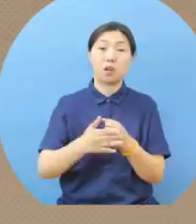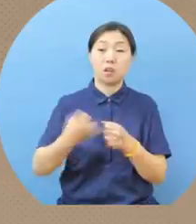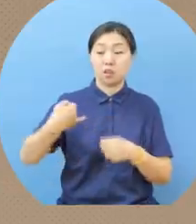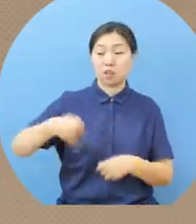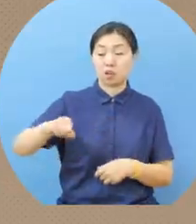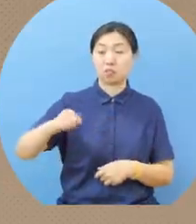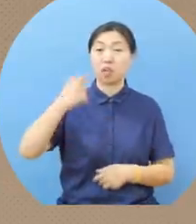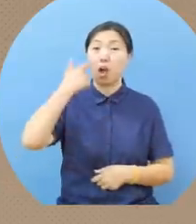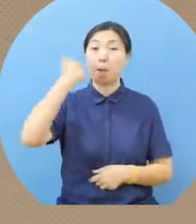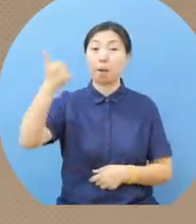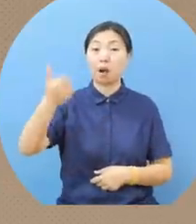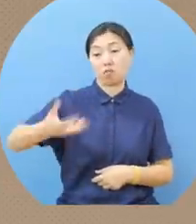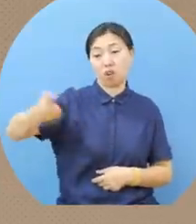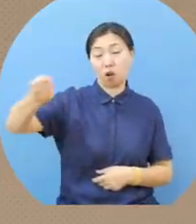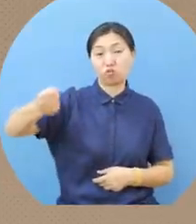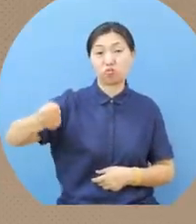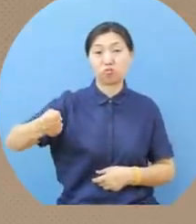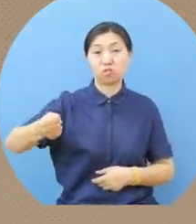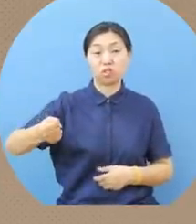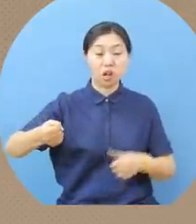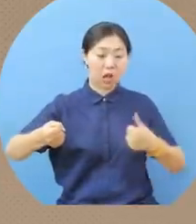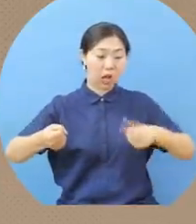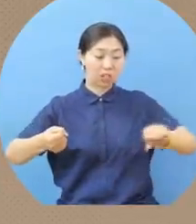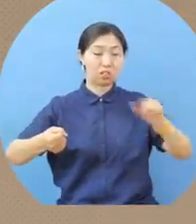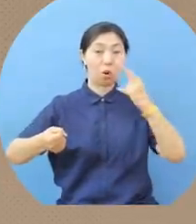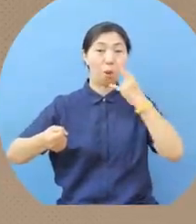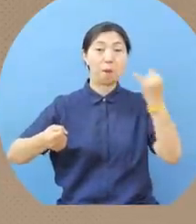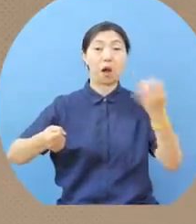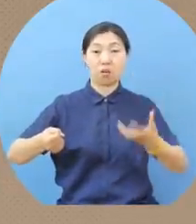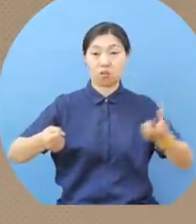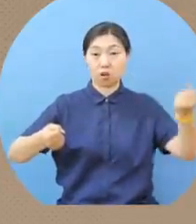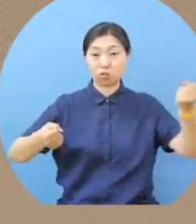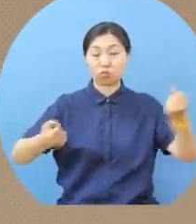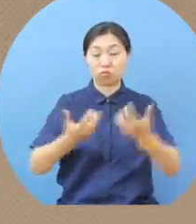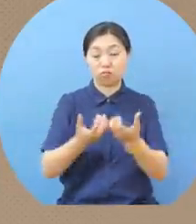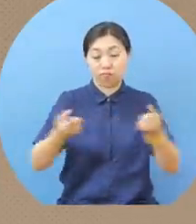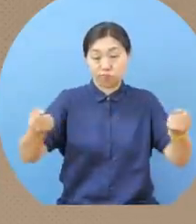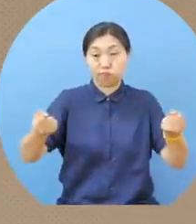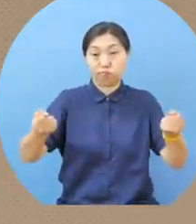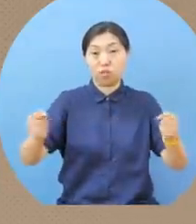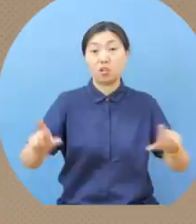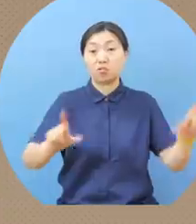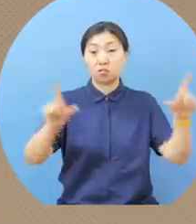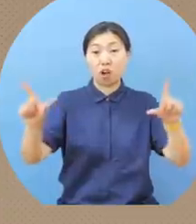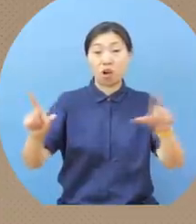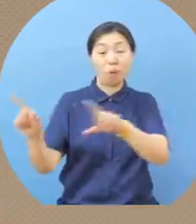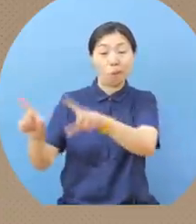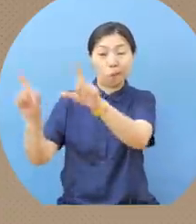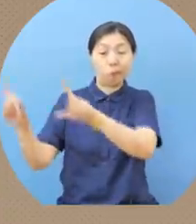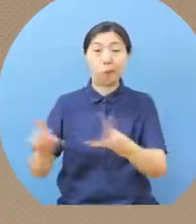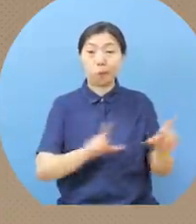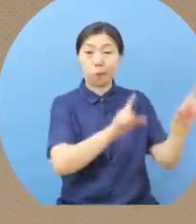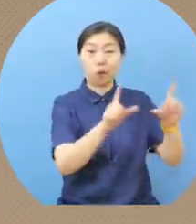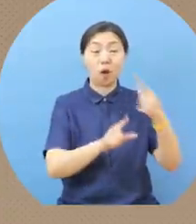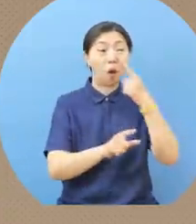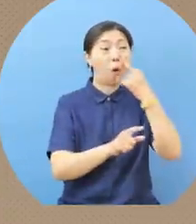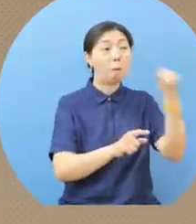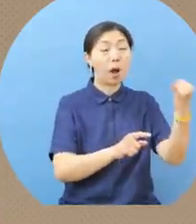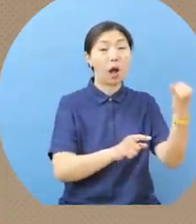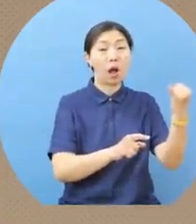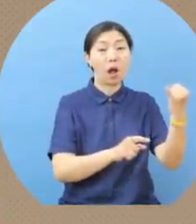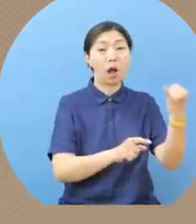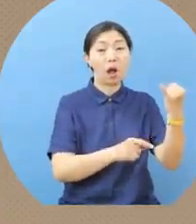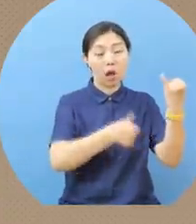따르는 자 아빠한테 가고 아들은 엄마한테 살고 이렇게 쭉 자기들을 선택했어 싸는데 엄마 권 하더라고 자꾸